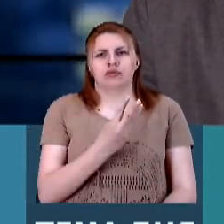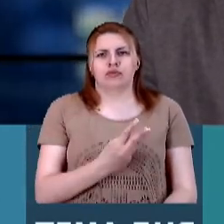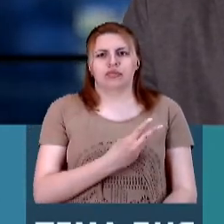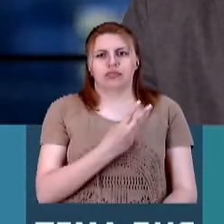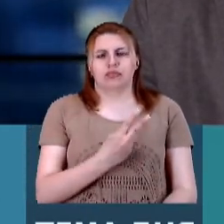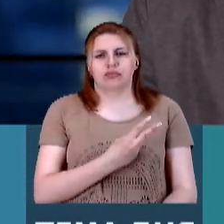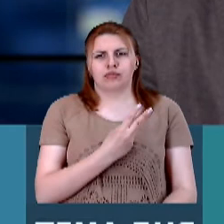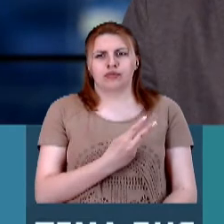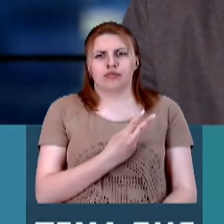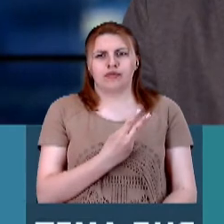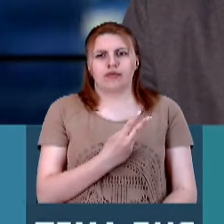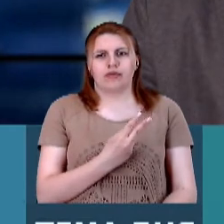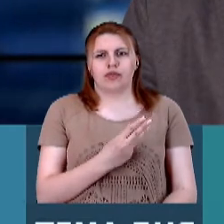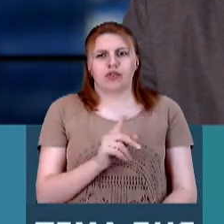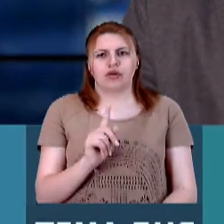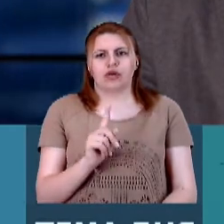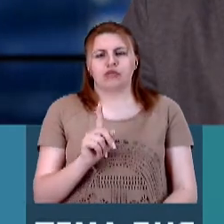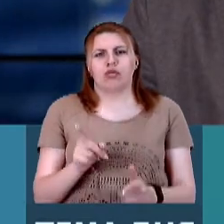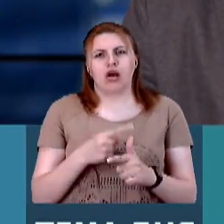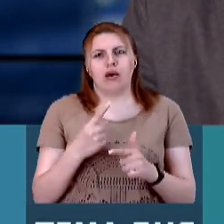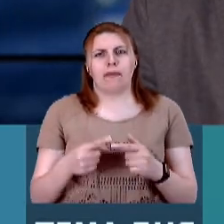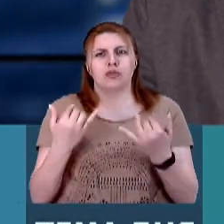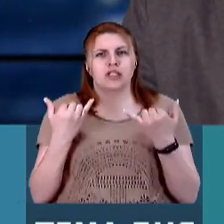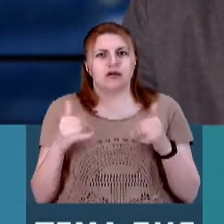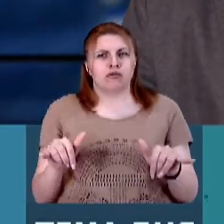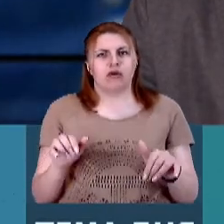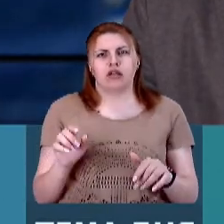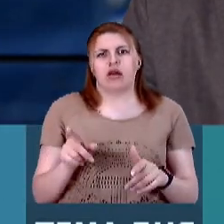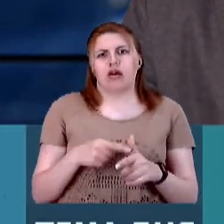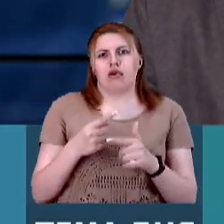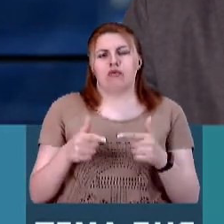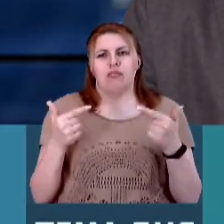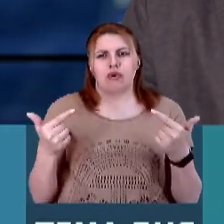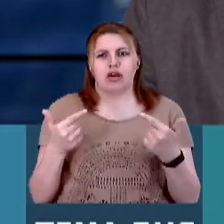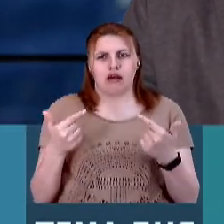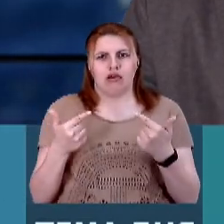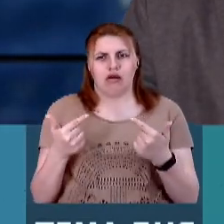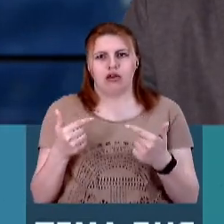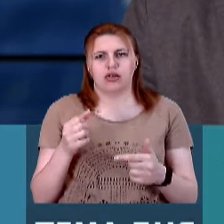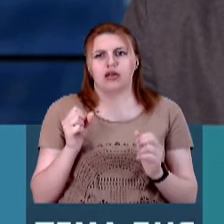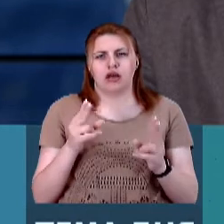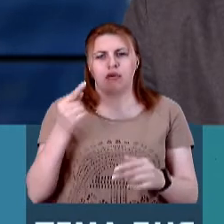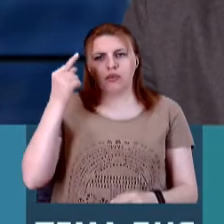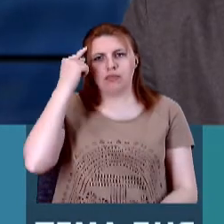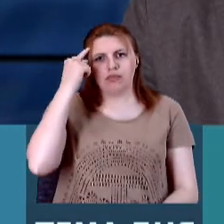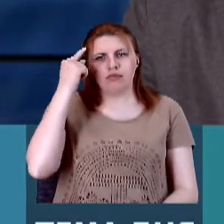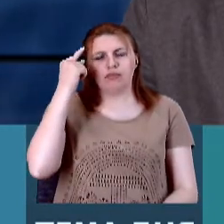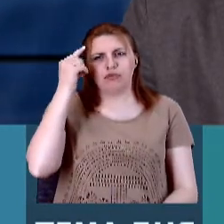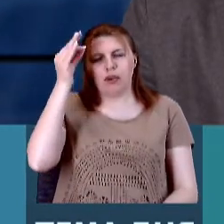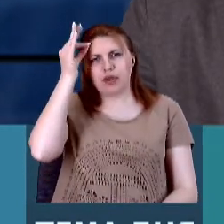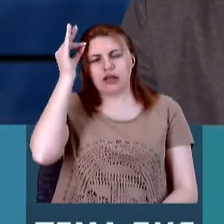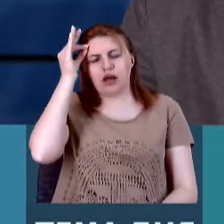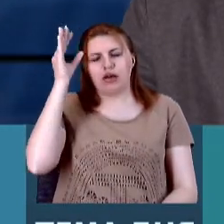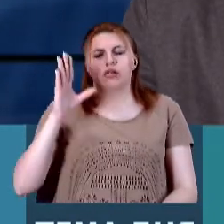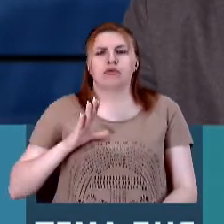бажання чимось або здивувати нас, або перелякати. Як пам'ятаєте, там була історія